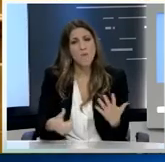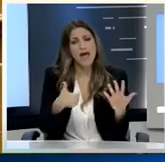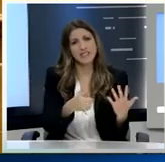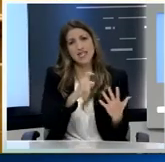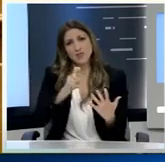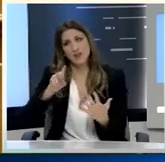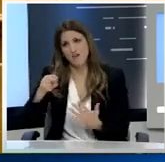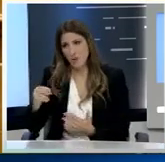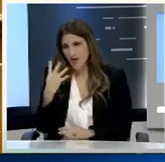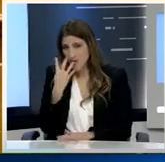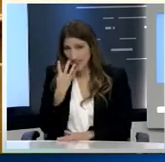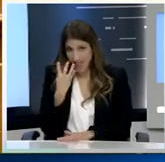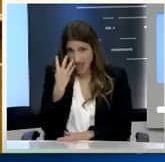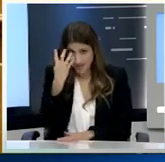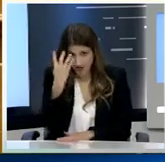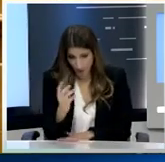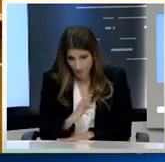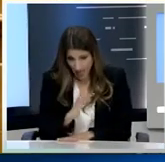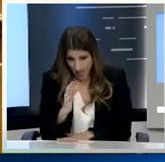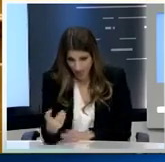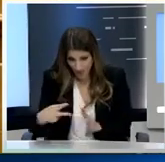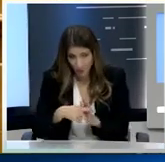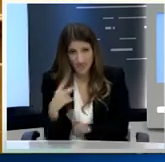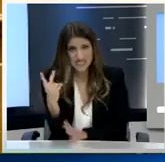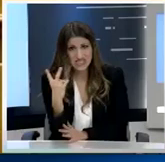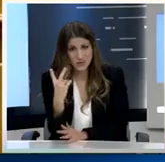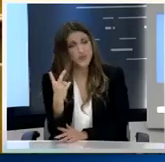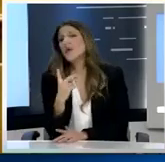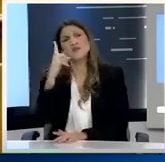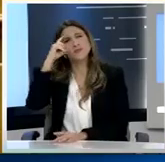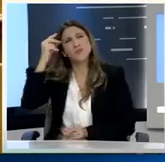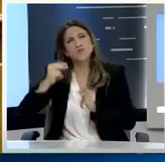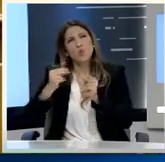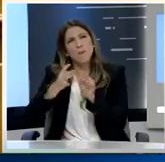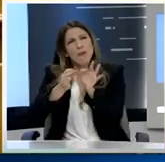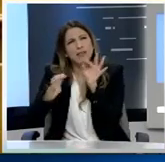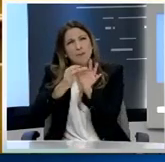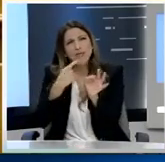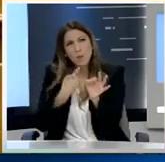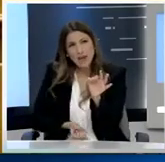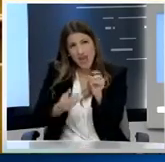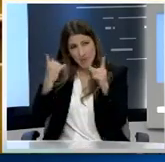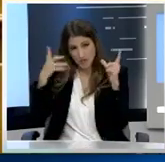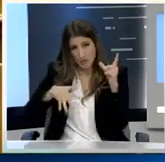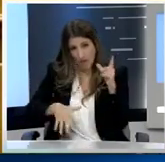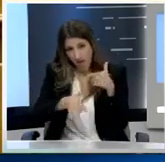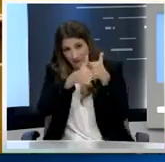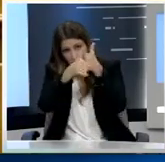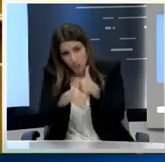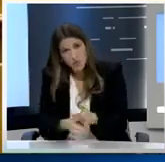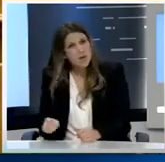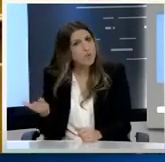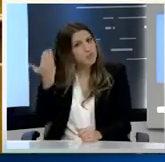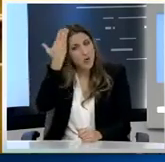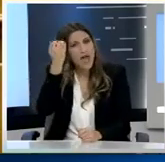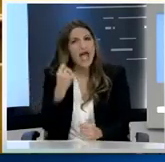ευρώ. Στην τετραετία, δηλαδή μέχρι το 2022, τα μέτρα που ανακοίνωσε η αξιωματική αντιπολίτευση